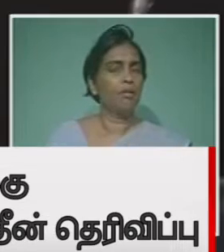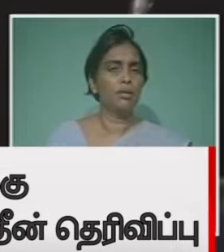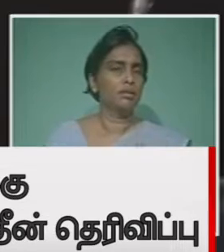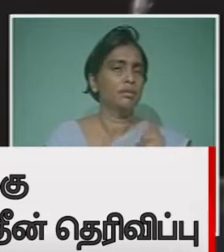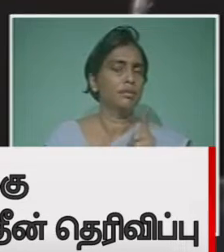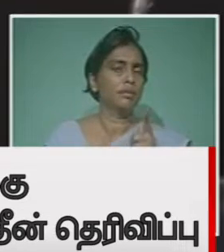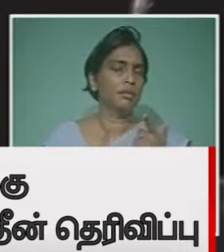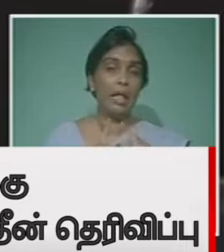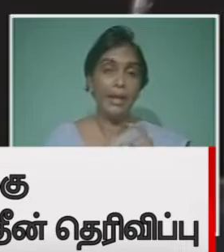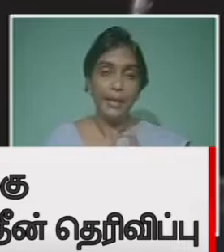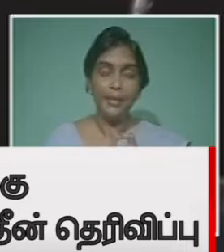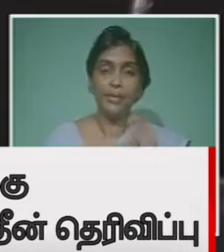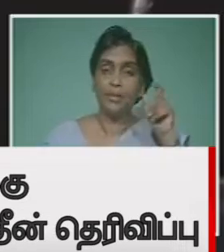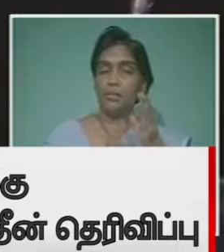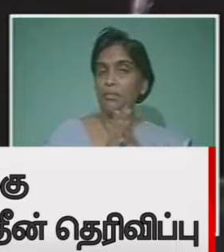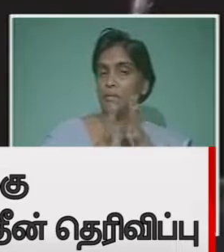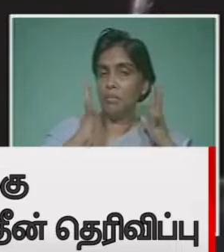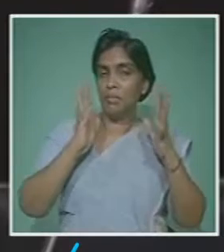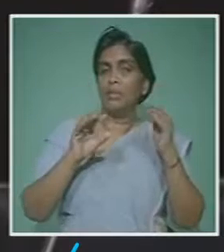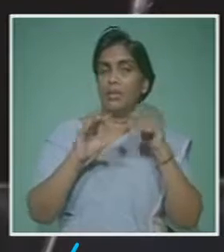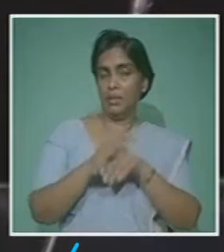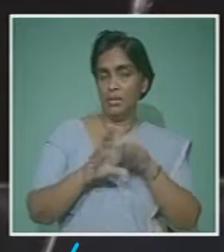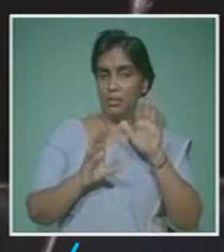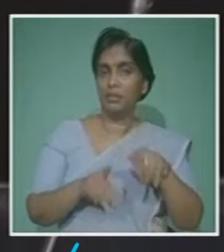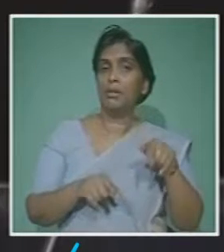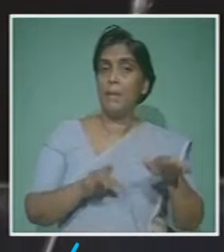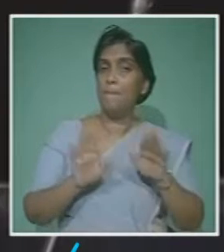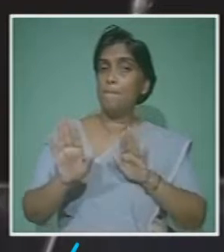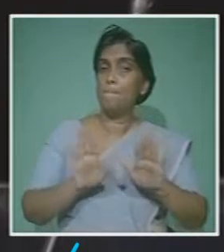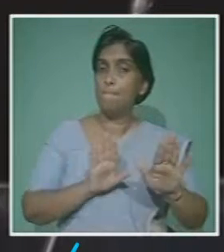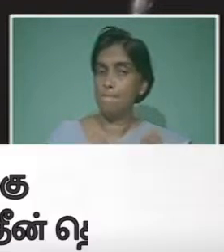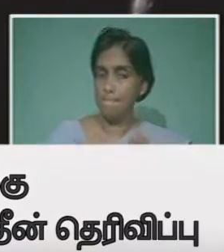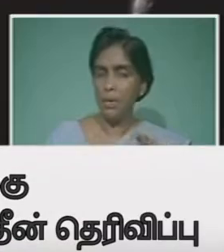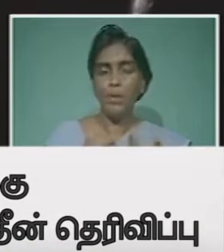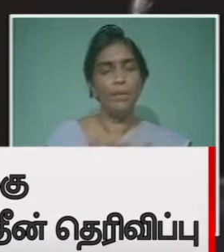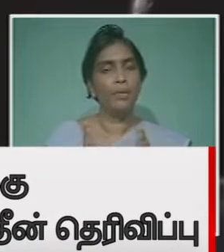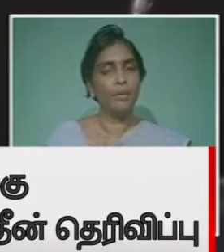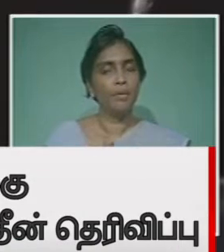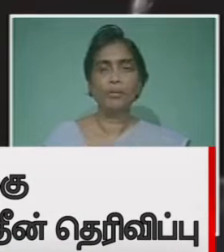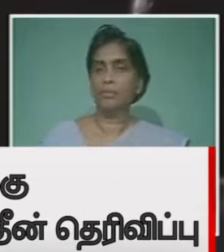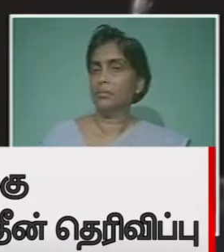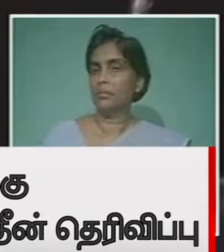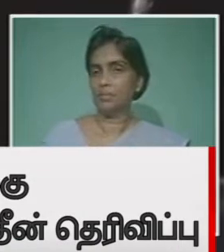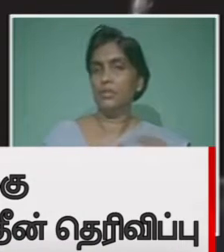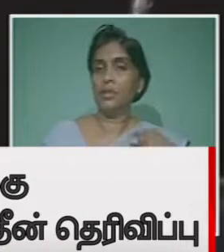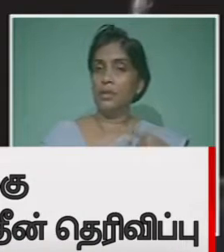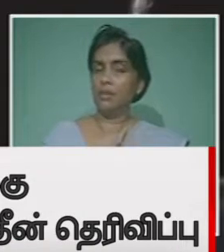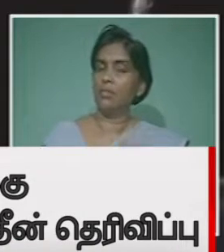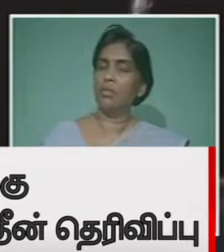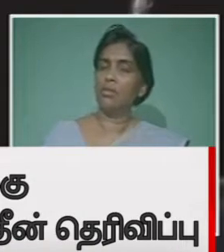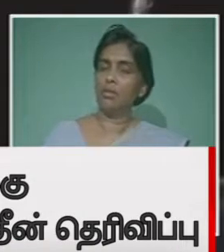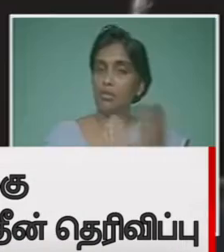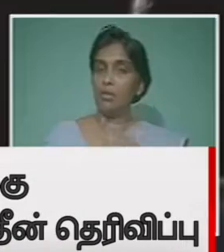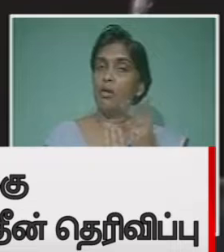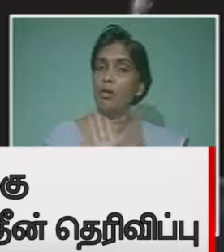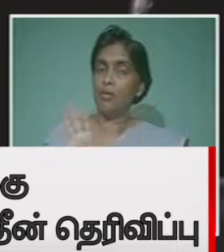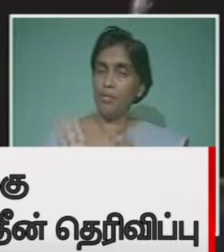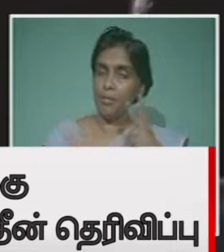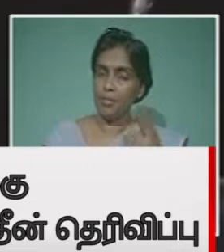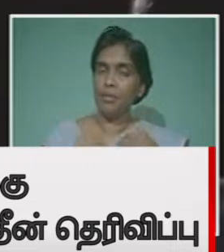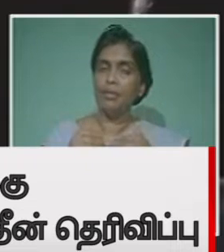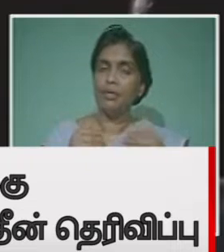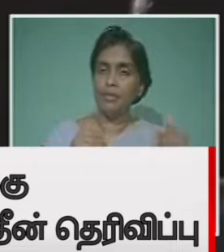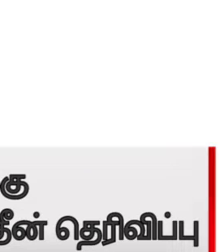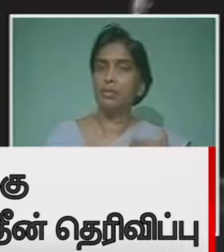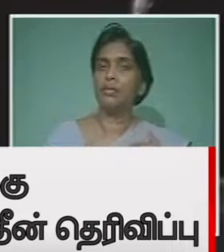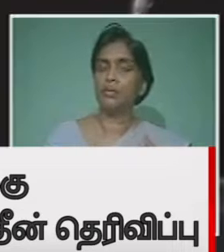ஒரு நாடு, இந்த நாட்டை இந்த ஆட்சியாளர்கள் தங்களுடைய இருப்புக்காக நாசப்படுத்தி கடந்த 2 வருஷ காலத்துக்குள்ளே இந்த நாடு இன்னும்